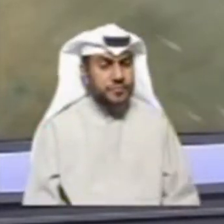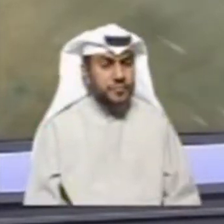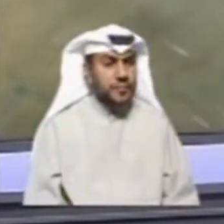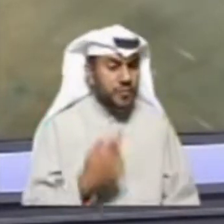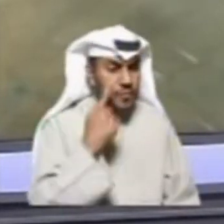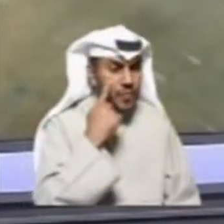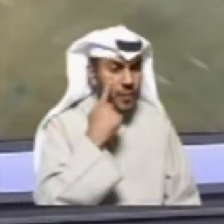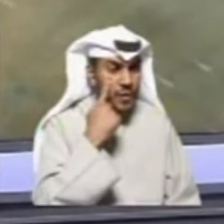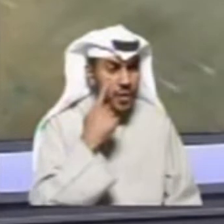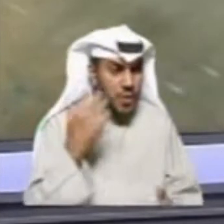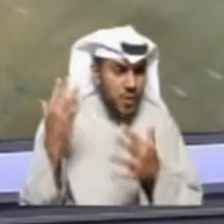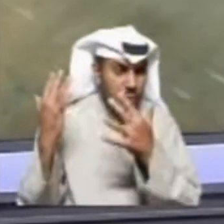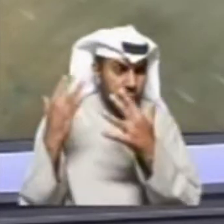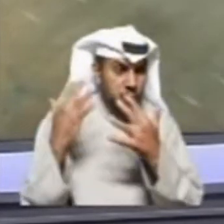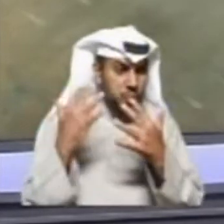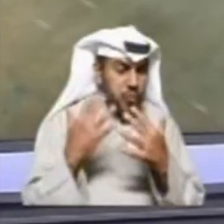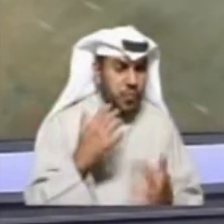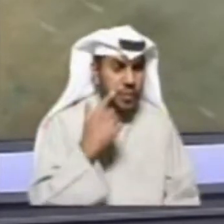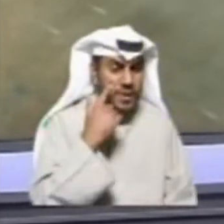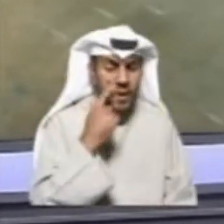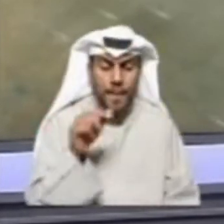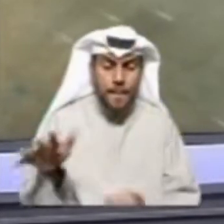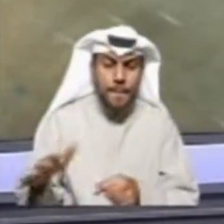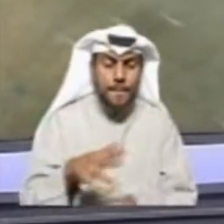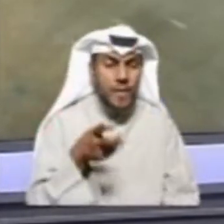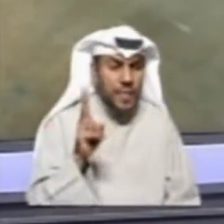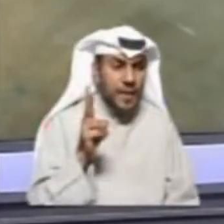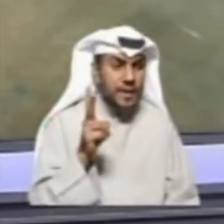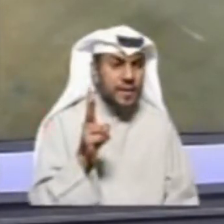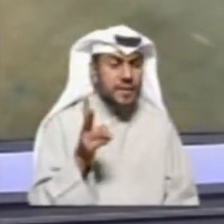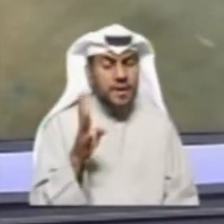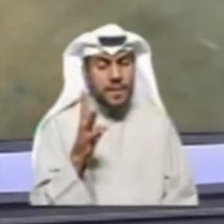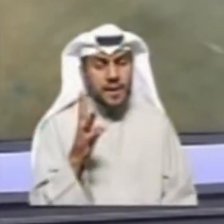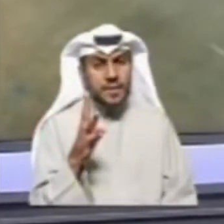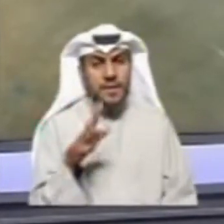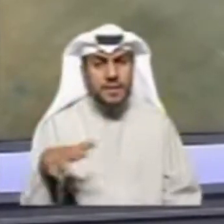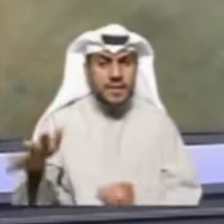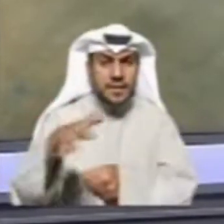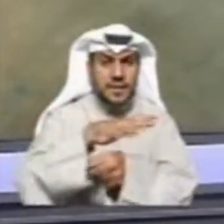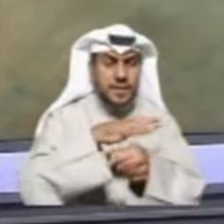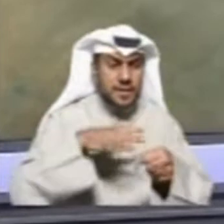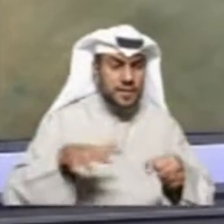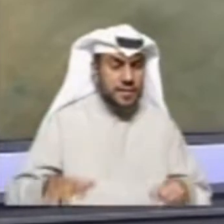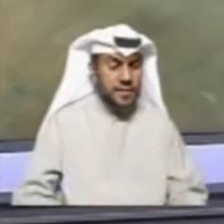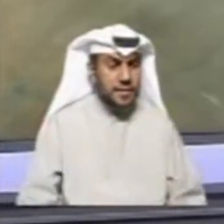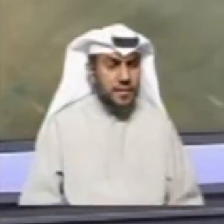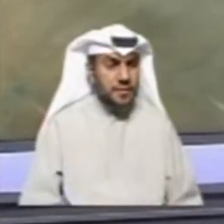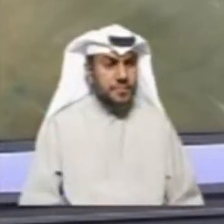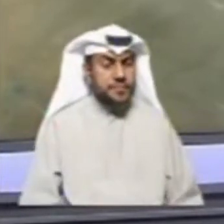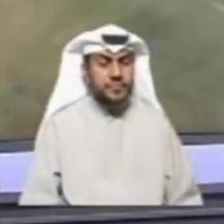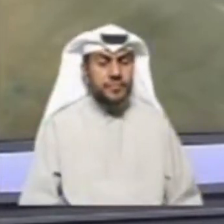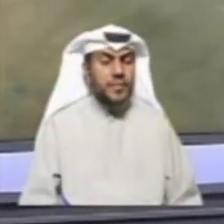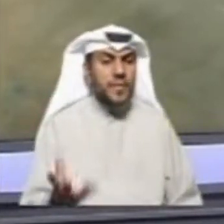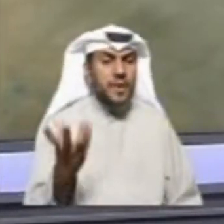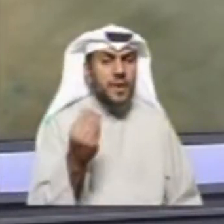الساحلية وكذلك الجزر متفاوتة ما بين 12 درجة مئوية في نويصيب، 14 في الأحمدي، كذلك الجزر تتراوح ما